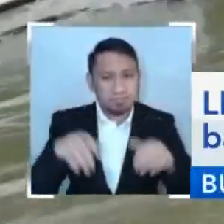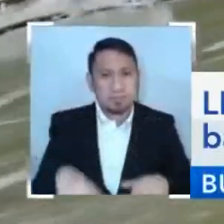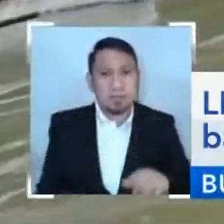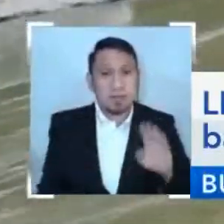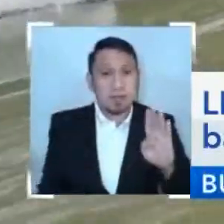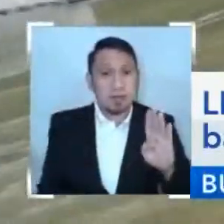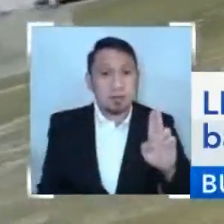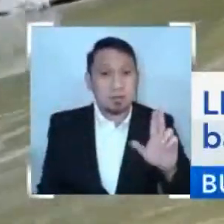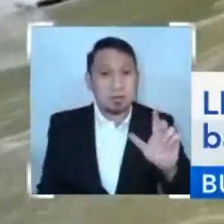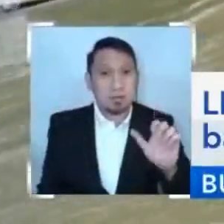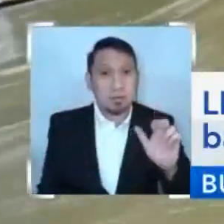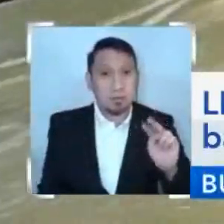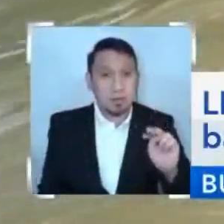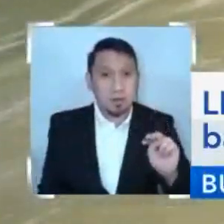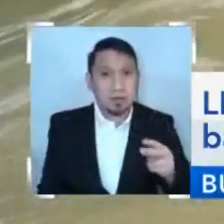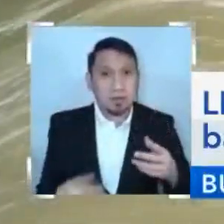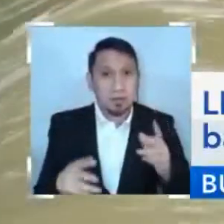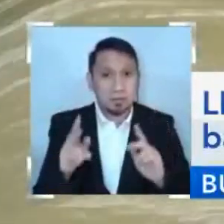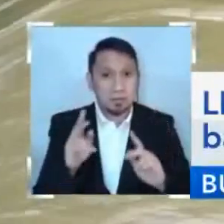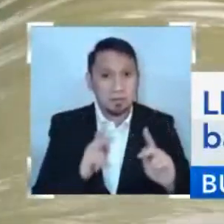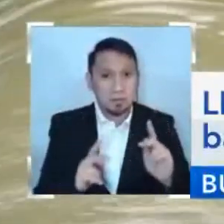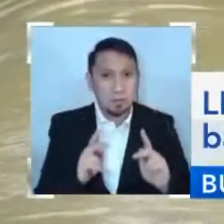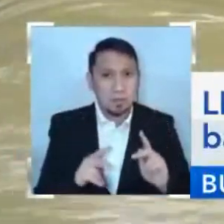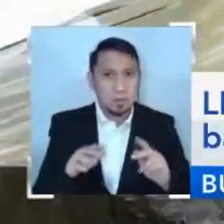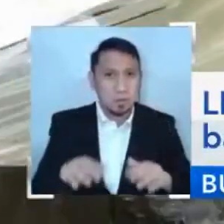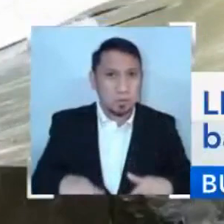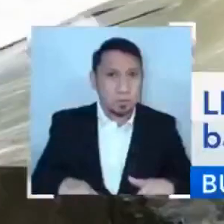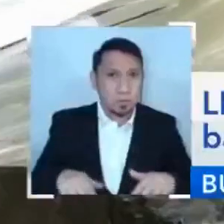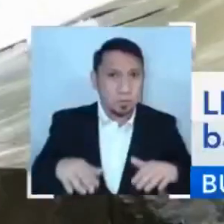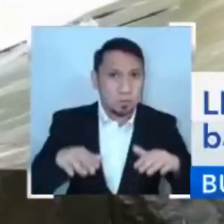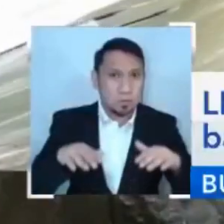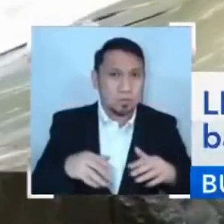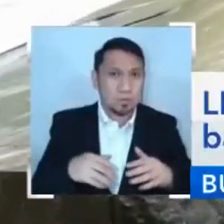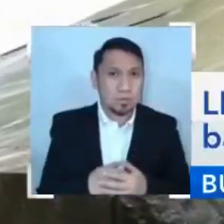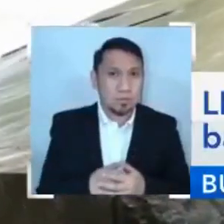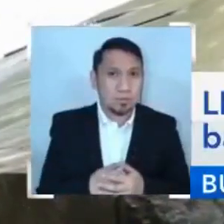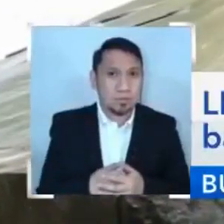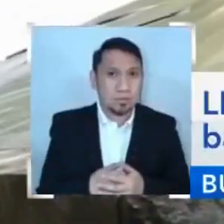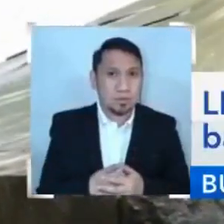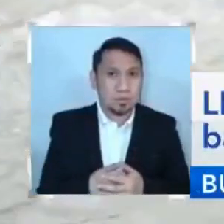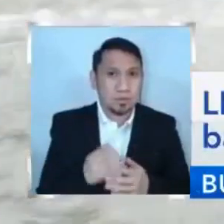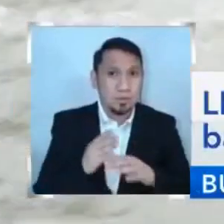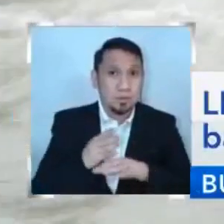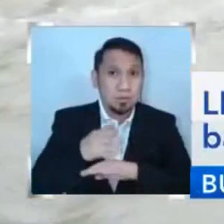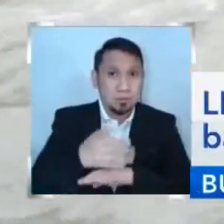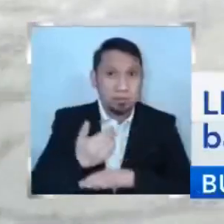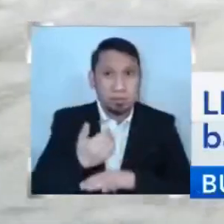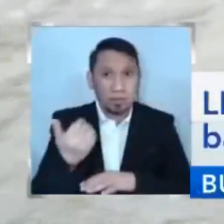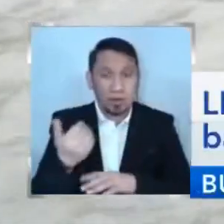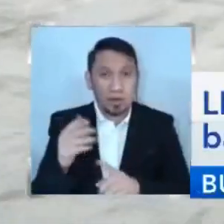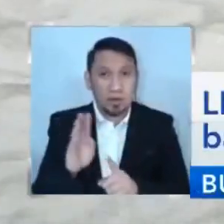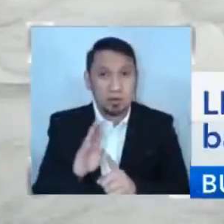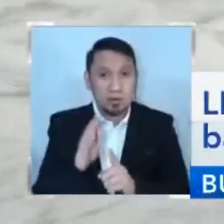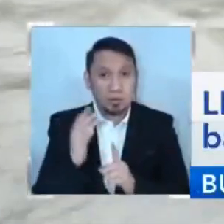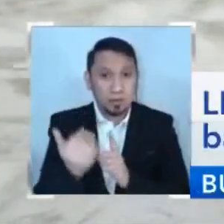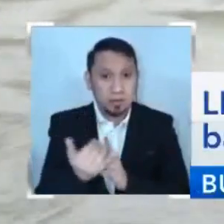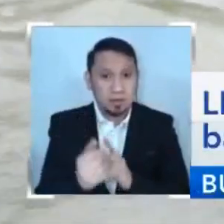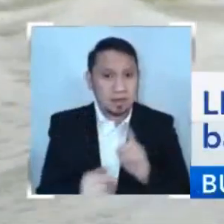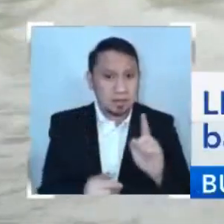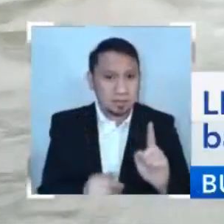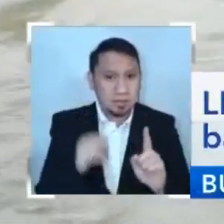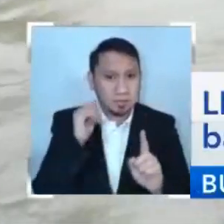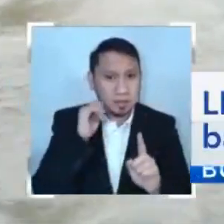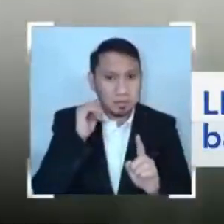na sinuong ng mga residente ang tubig sa umapaw na spillway para makatawid sa kabilang barangay. Ang isang babae nga, kinarga na ng